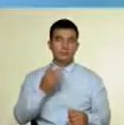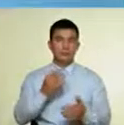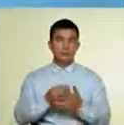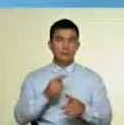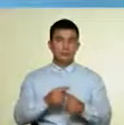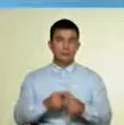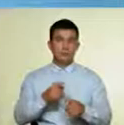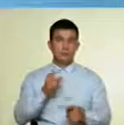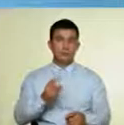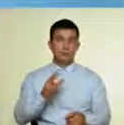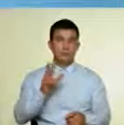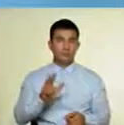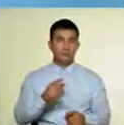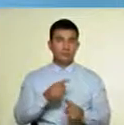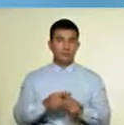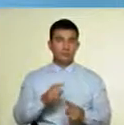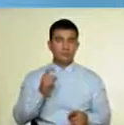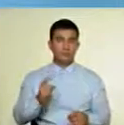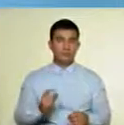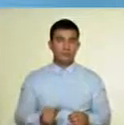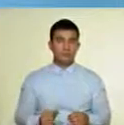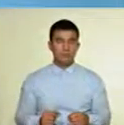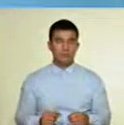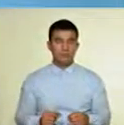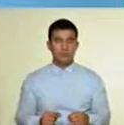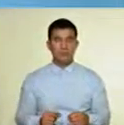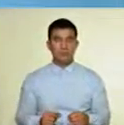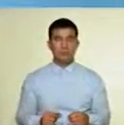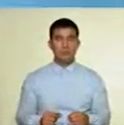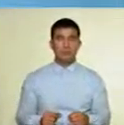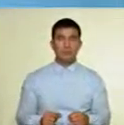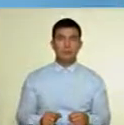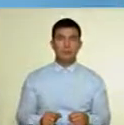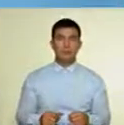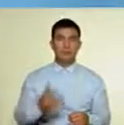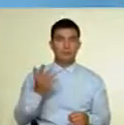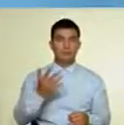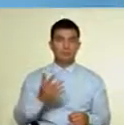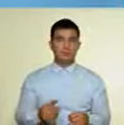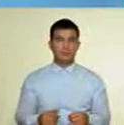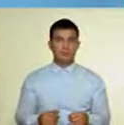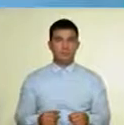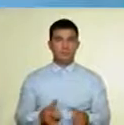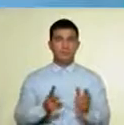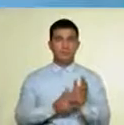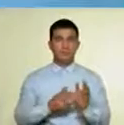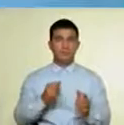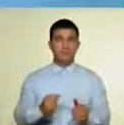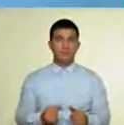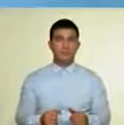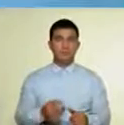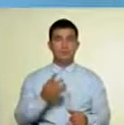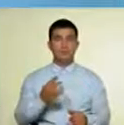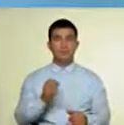plus x kub plus x ko'rinishida yozib olamiz. 5-chisi 8a